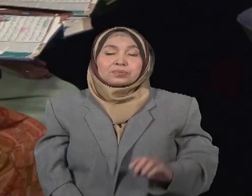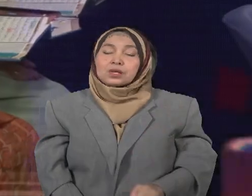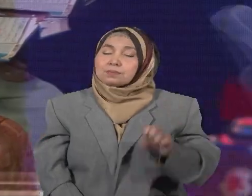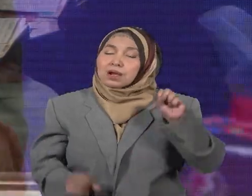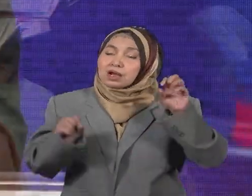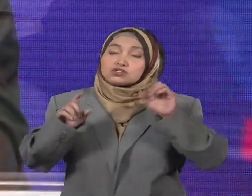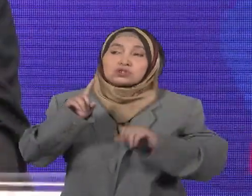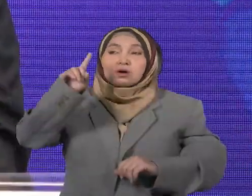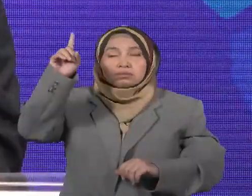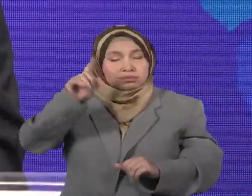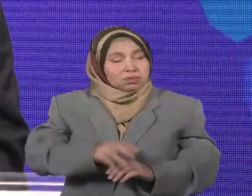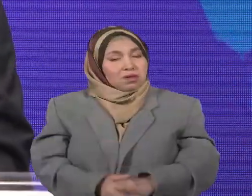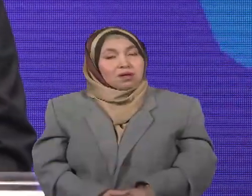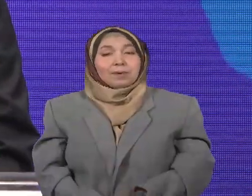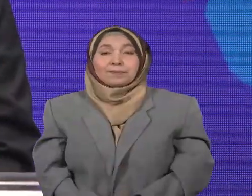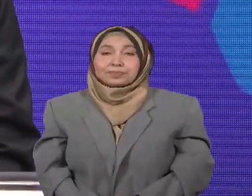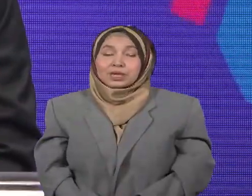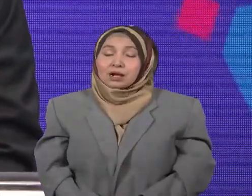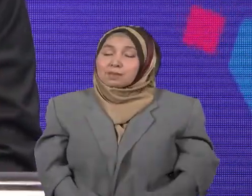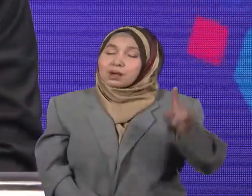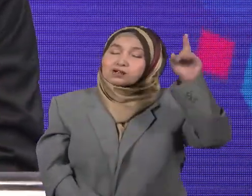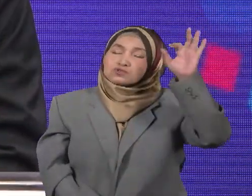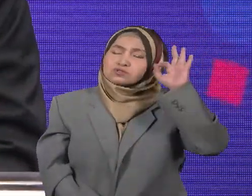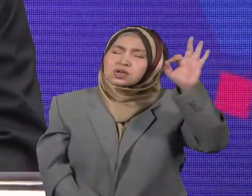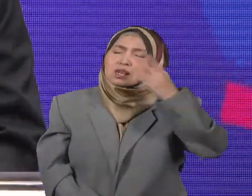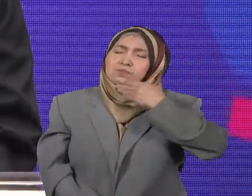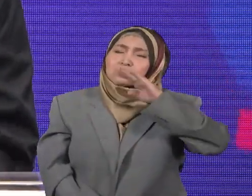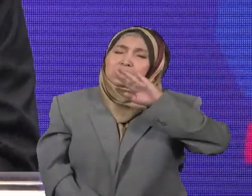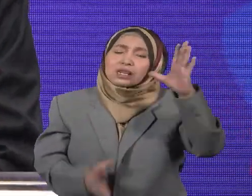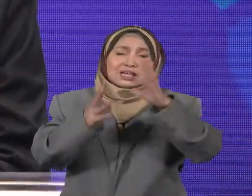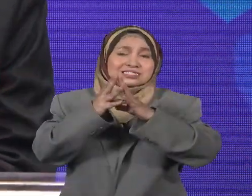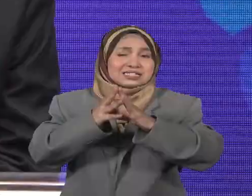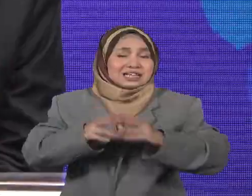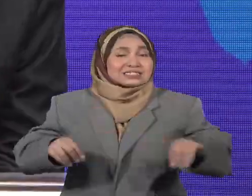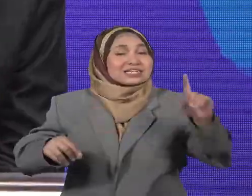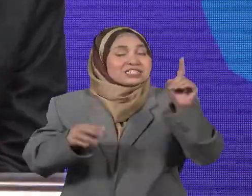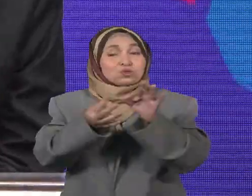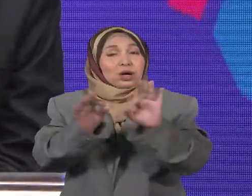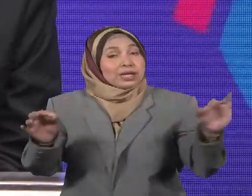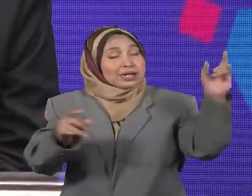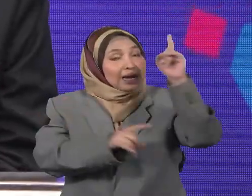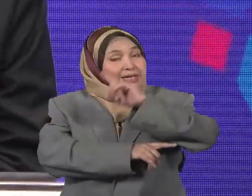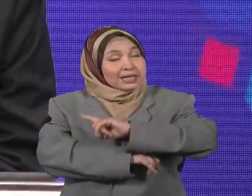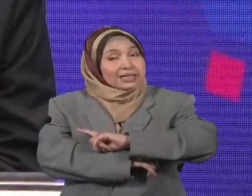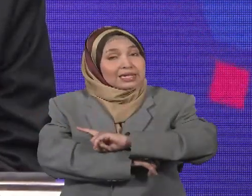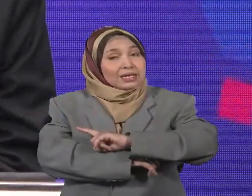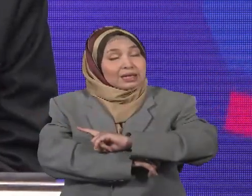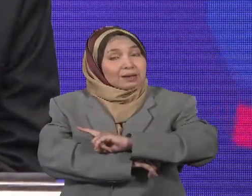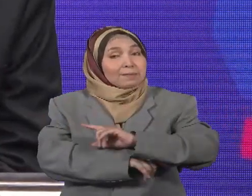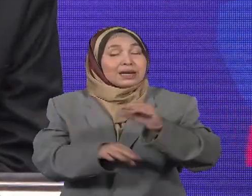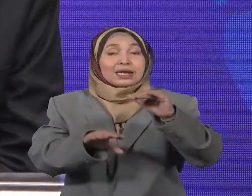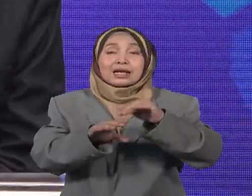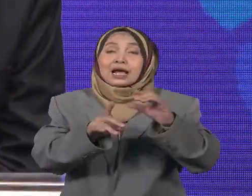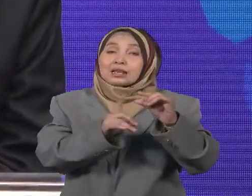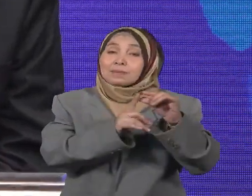Masya Allah. Sadaqallahul Azim. Subhanallah. Alhamdulillah. Selesai. 1 ayat hari ini ada kalimah-kalimah